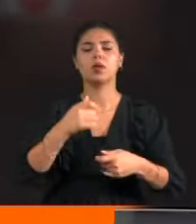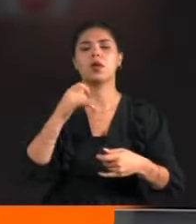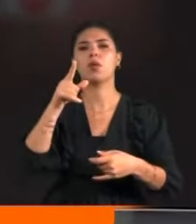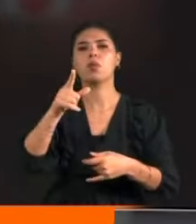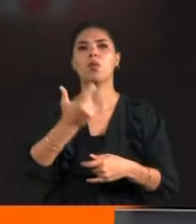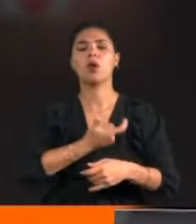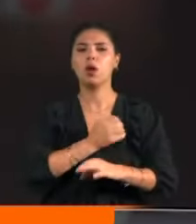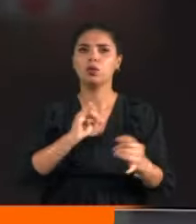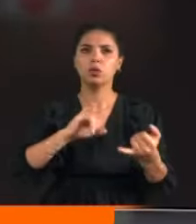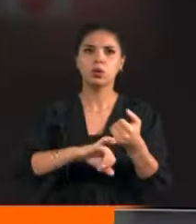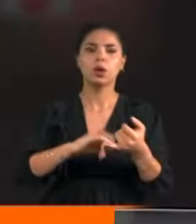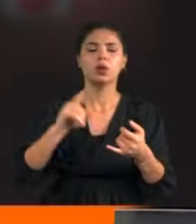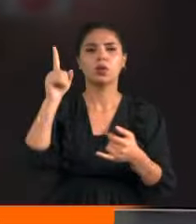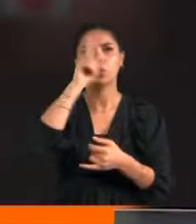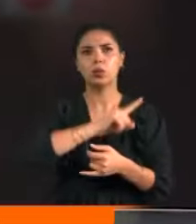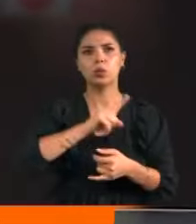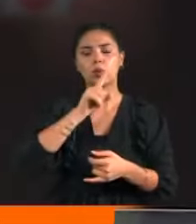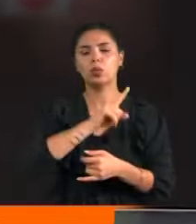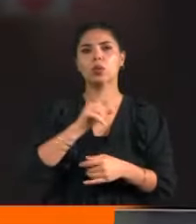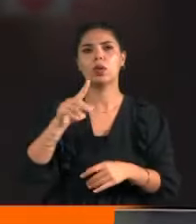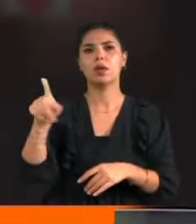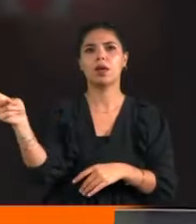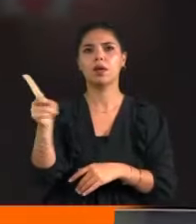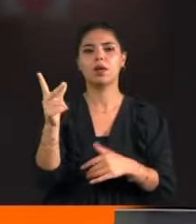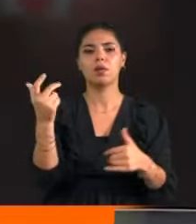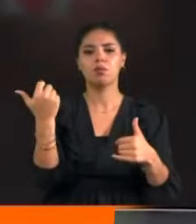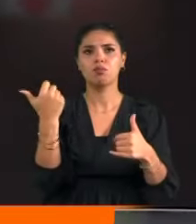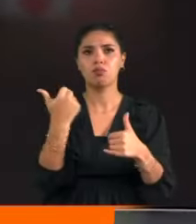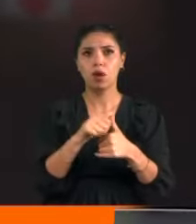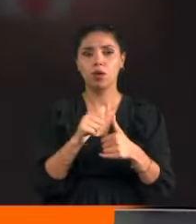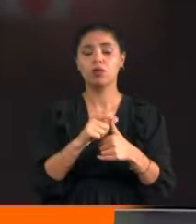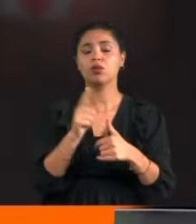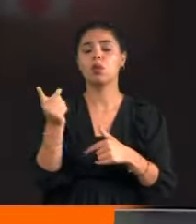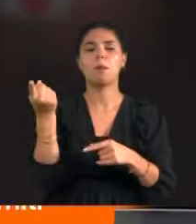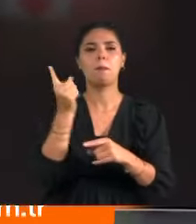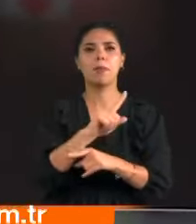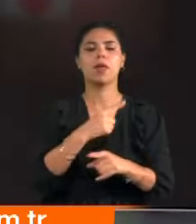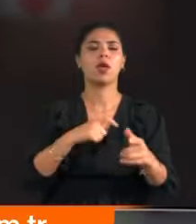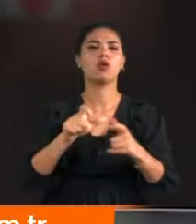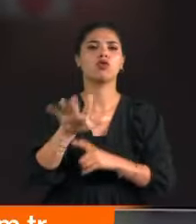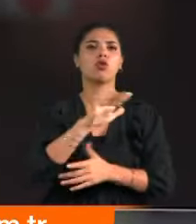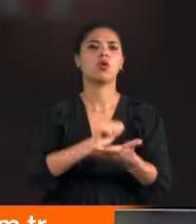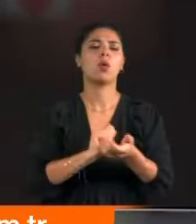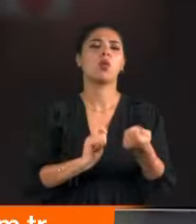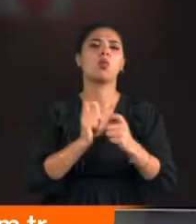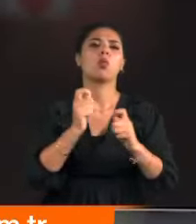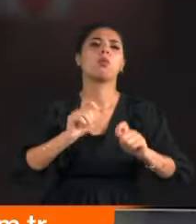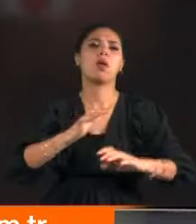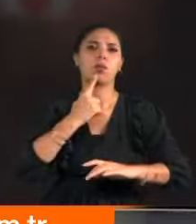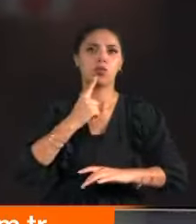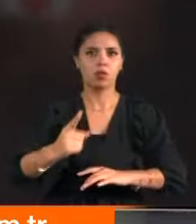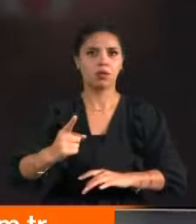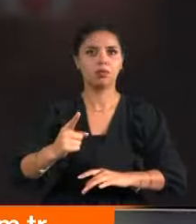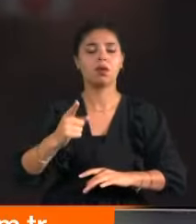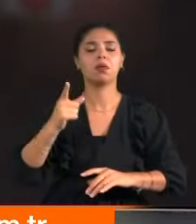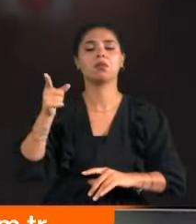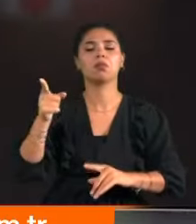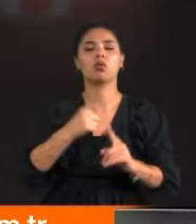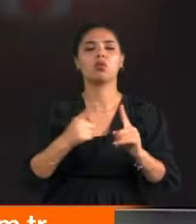suçlamalar yöneltilen Polat, hapishanedeyken sosyal medyayı bir daha kullanmayacağı yönünde açıklamalar yapmıştı ama o diyet fazla